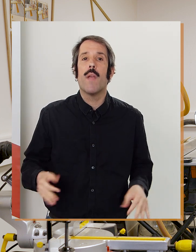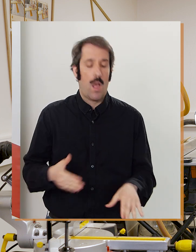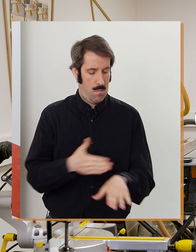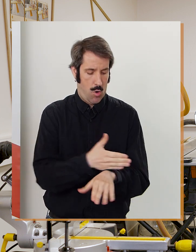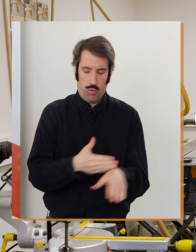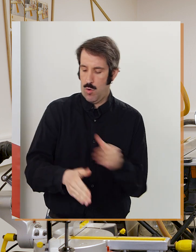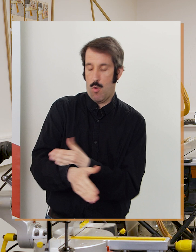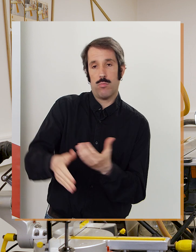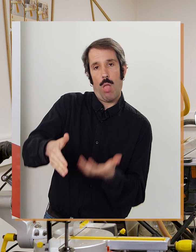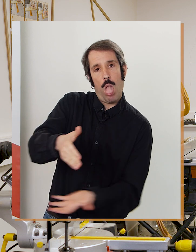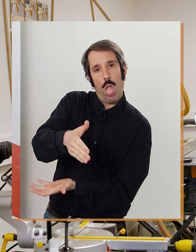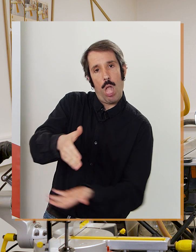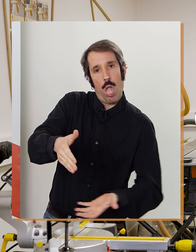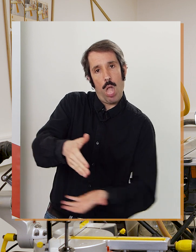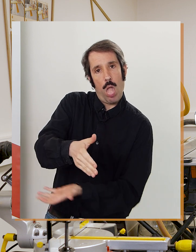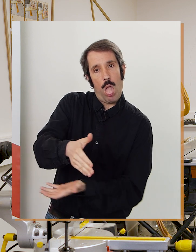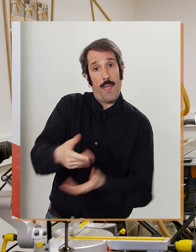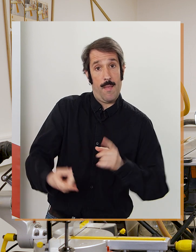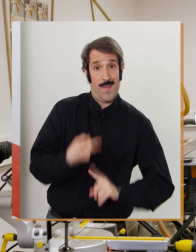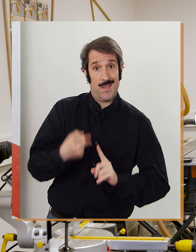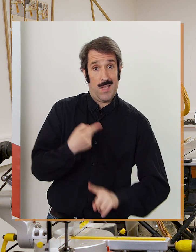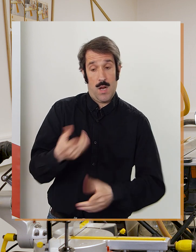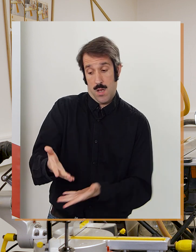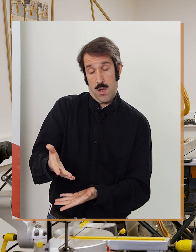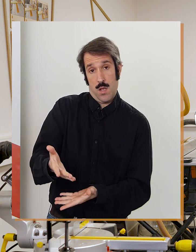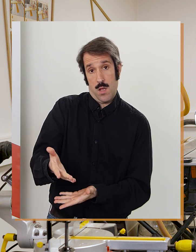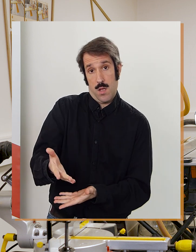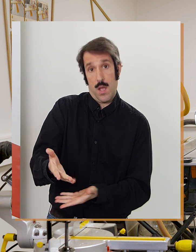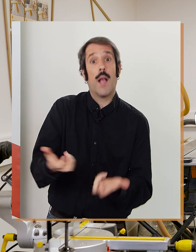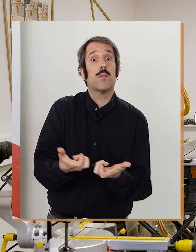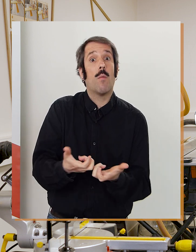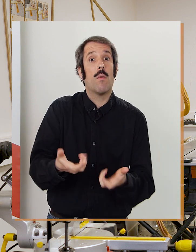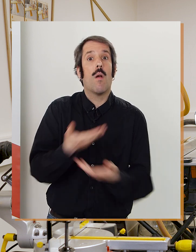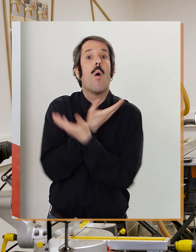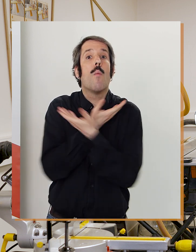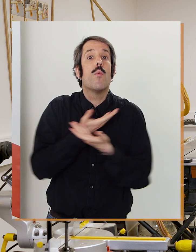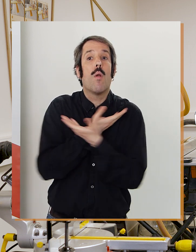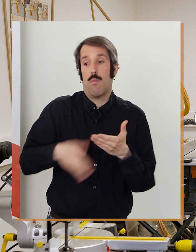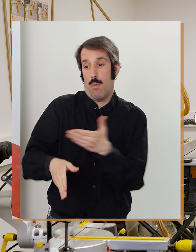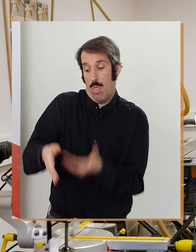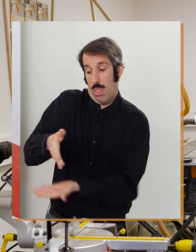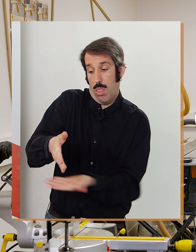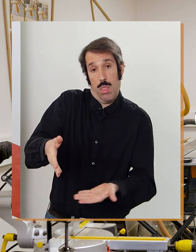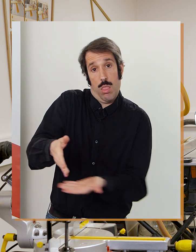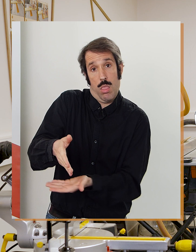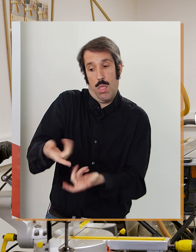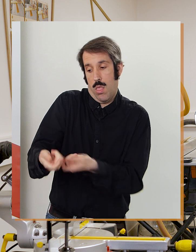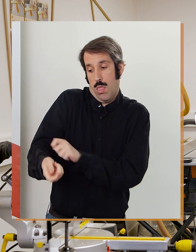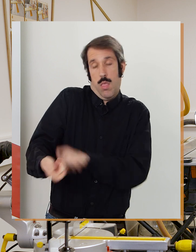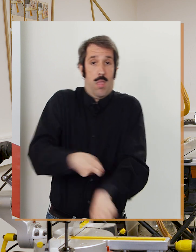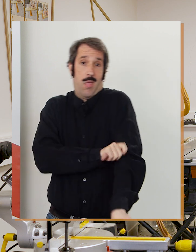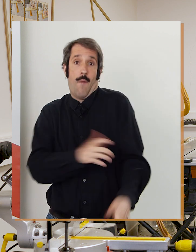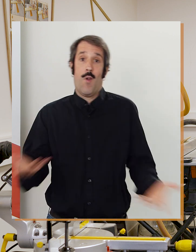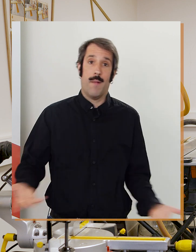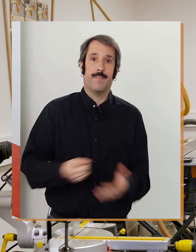ce qui sera manches. Ah oui, alors là c'est vraiment très particulier. Si vous avez des manches, un pull à manches longues par exemple, qui pend, il va falloir forcément retrousser